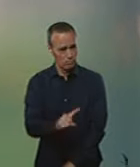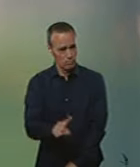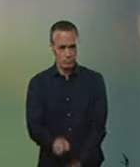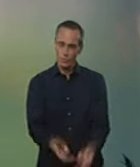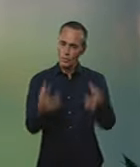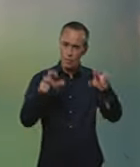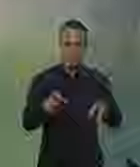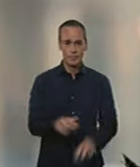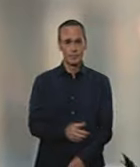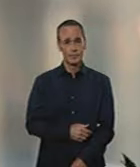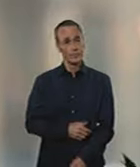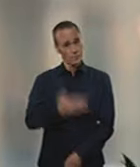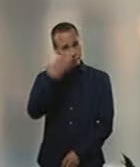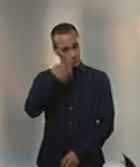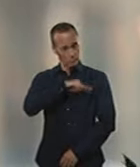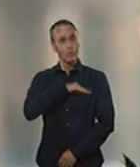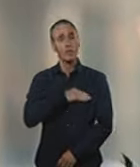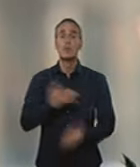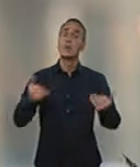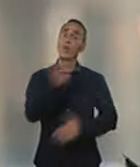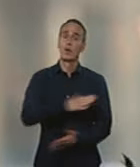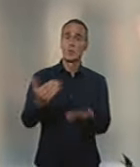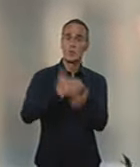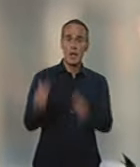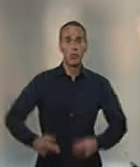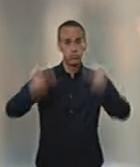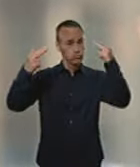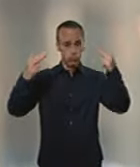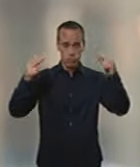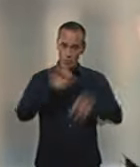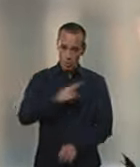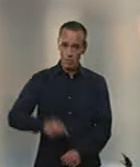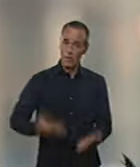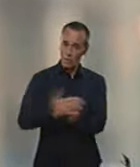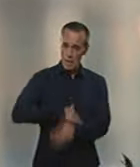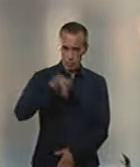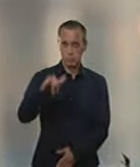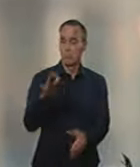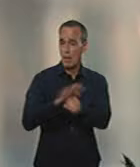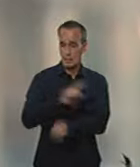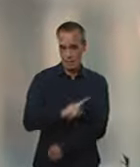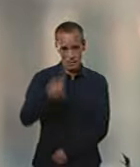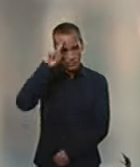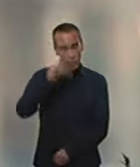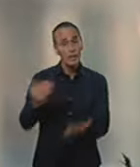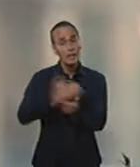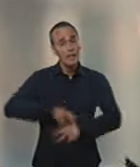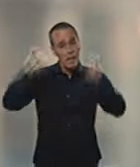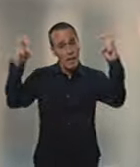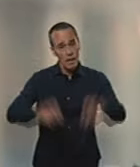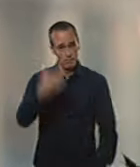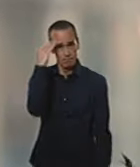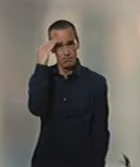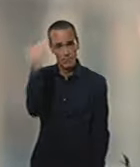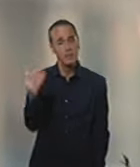mes responsabilités le salaire n'est pas trop haut il est trop bas parce que la baisse des salaires ça serait entré